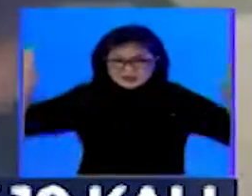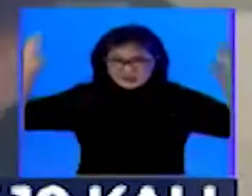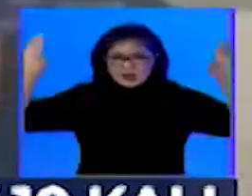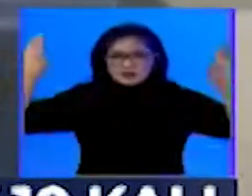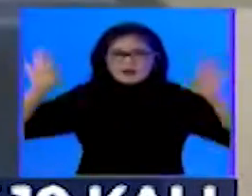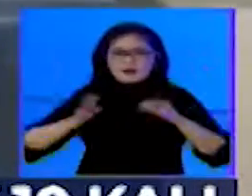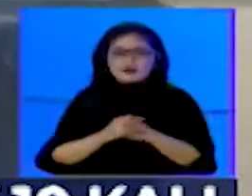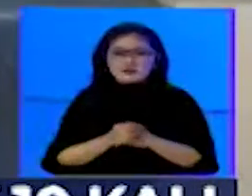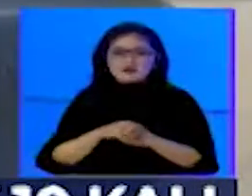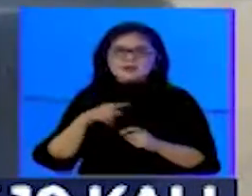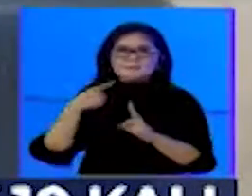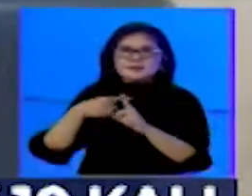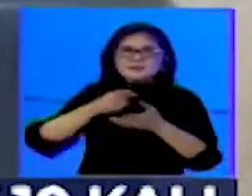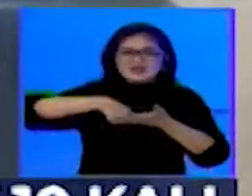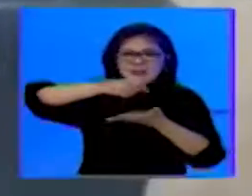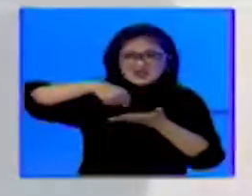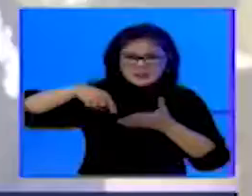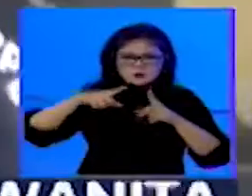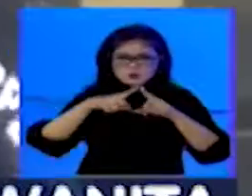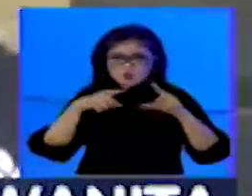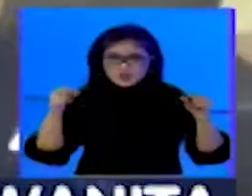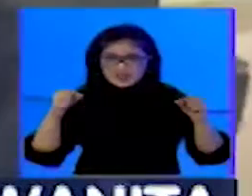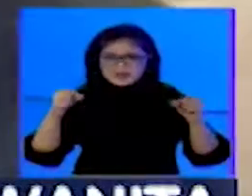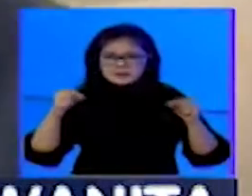tidak mengulangi pelanggaran yang sama